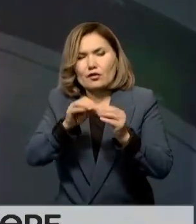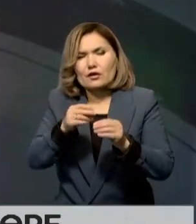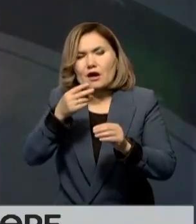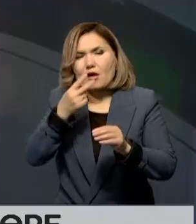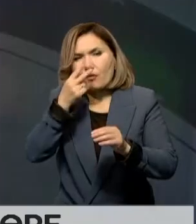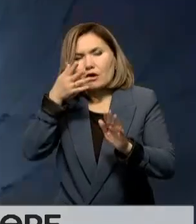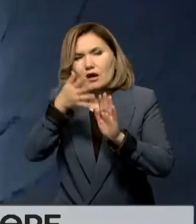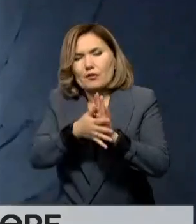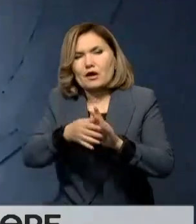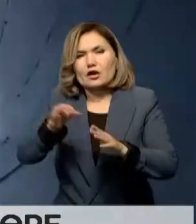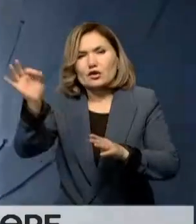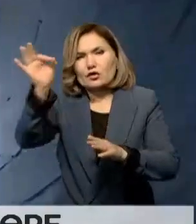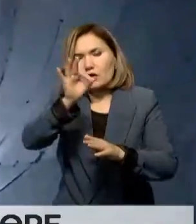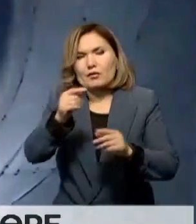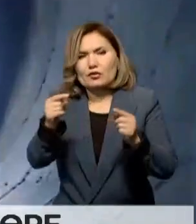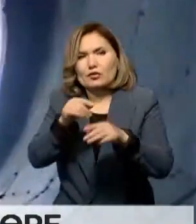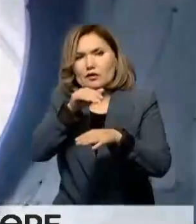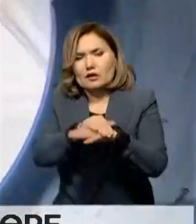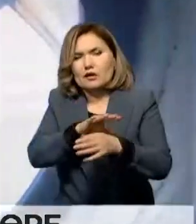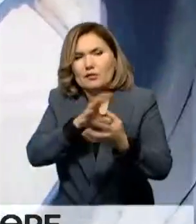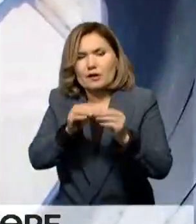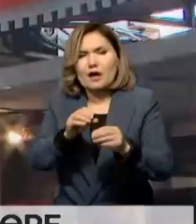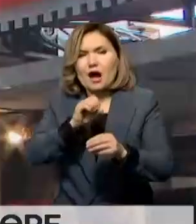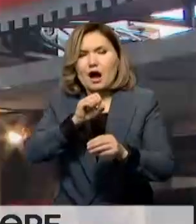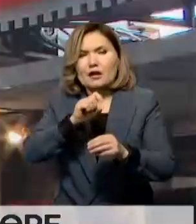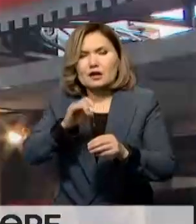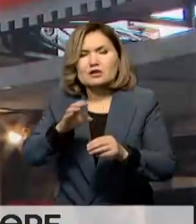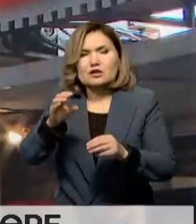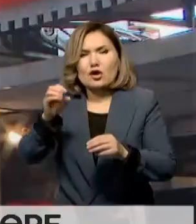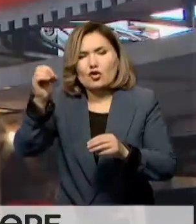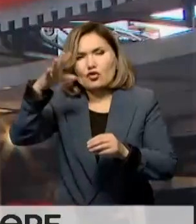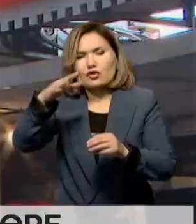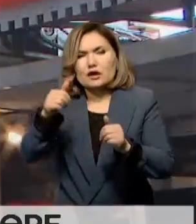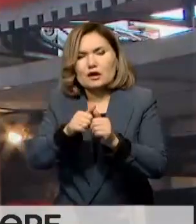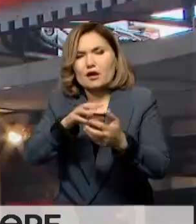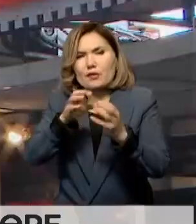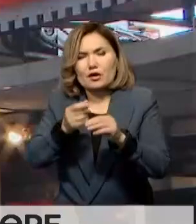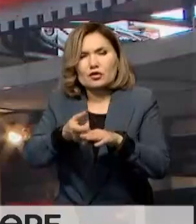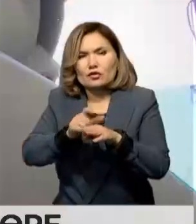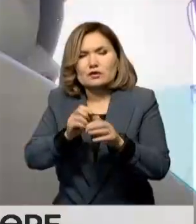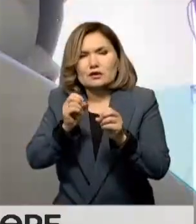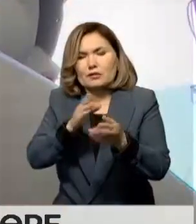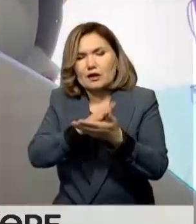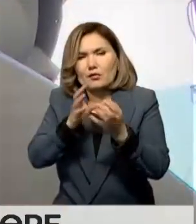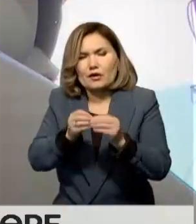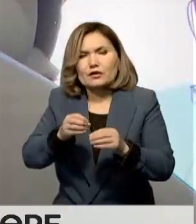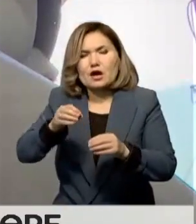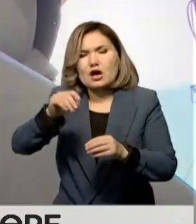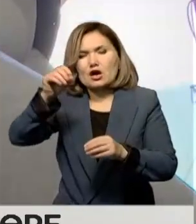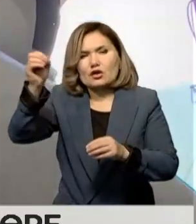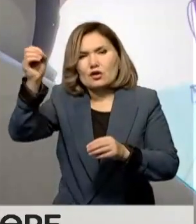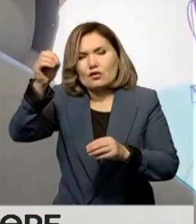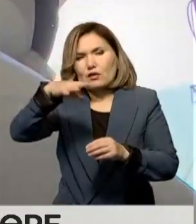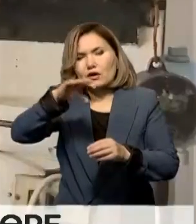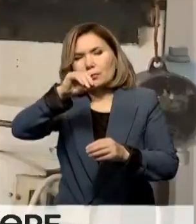бақылағаннан кейін құйрықты жұлдыз екеніне көз жеткізіпті. Атлас күнге қарай жылдам қозғалып барады және артынан күл шұқындары қалуда. Қазір жұлдыздың құйрығы ұзарып